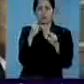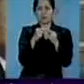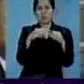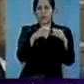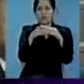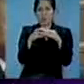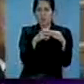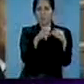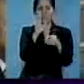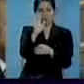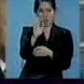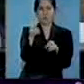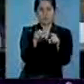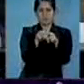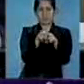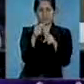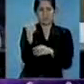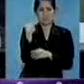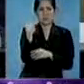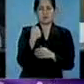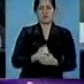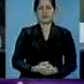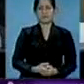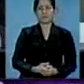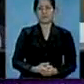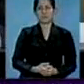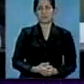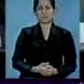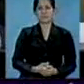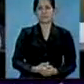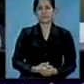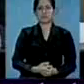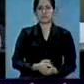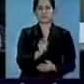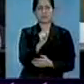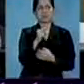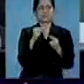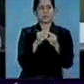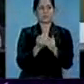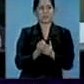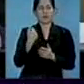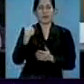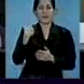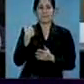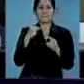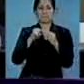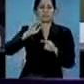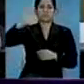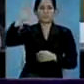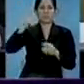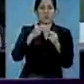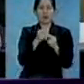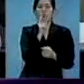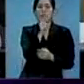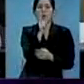ครับ ท่านใช้สิทธิประท้วงแล้วในลักษณะไปว่ากล่าวท่านอื่นไม่ถูกต้องตาม